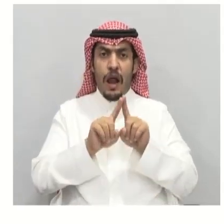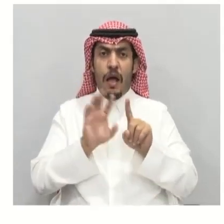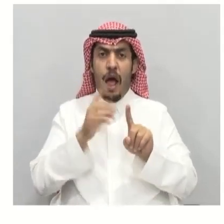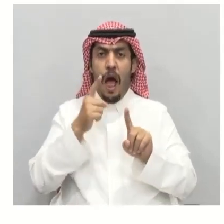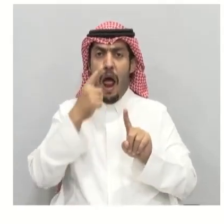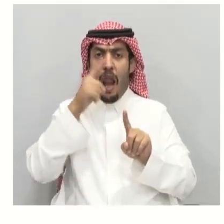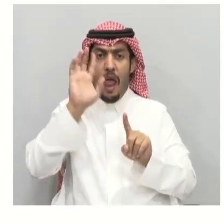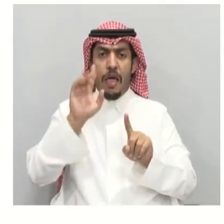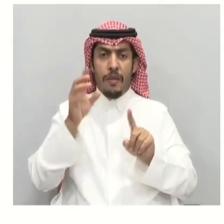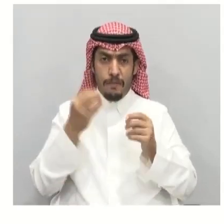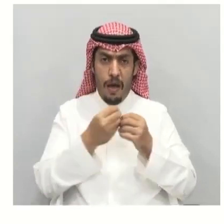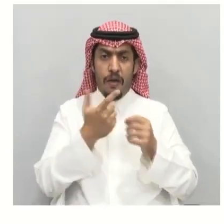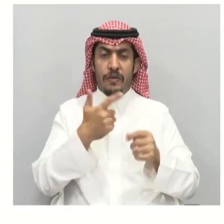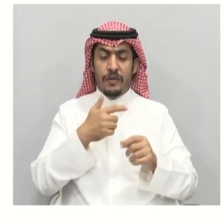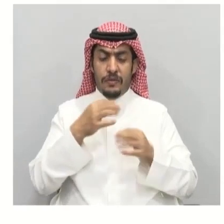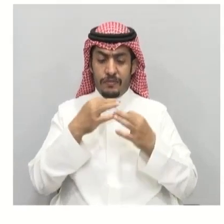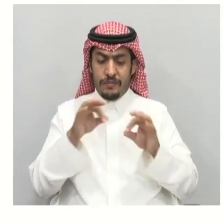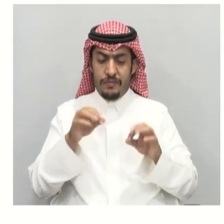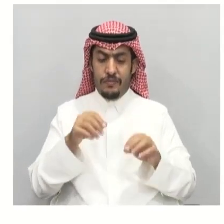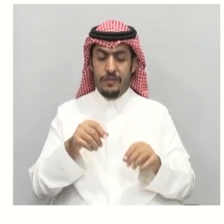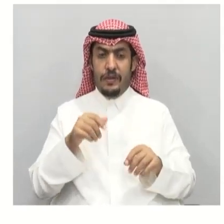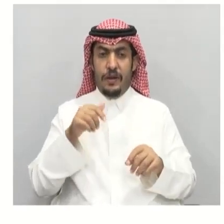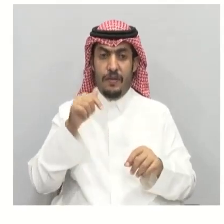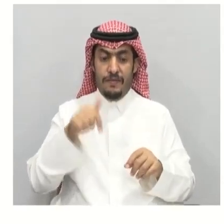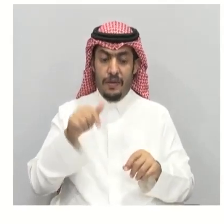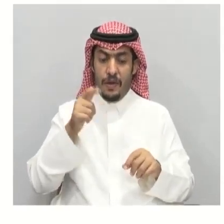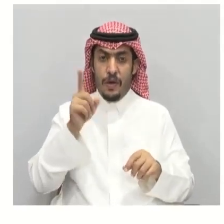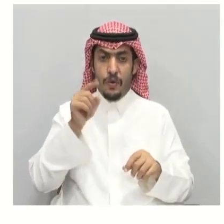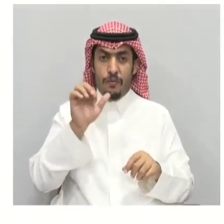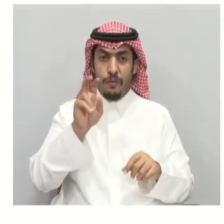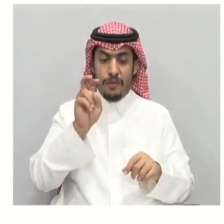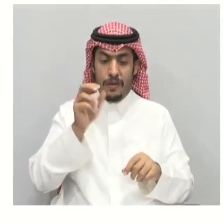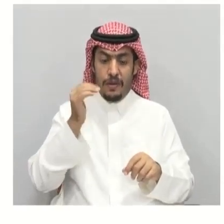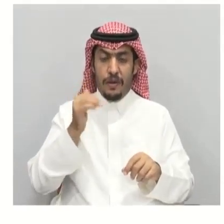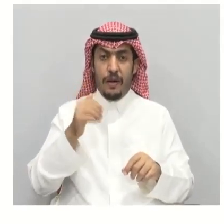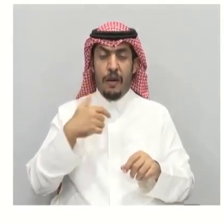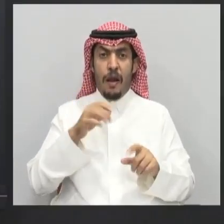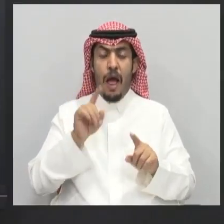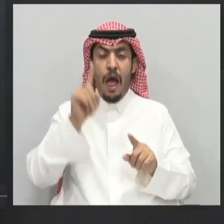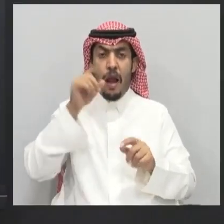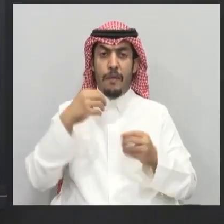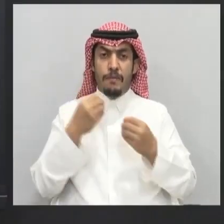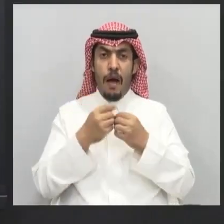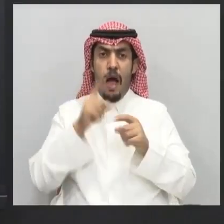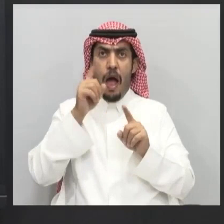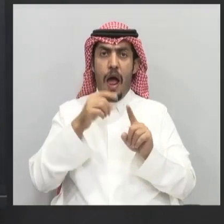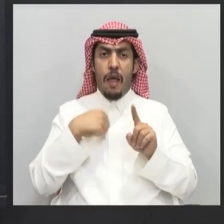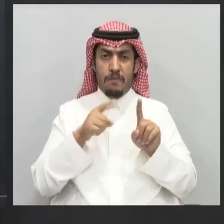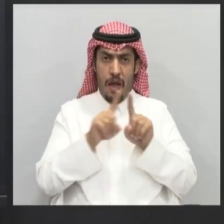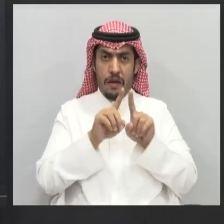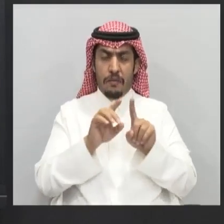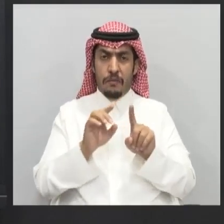ربوبيته واسمائه وصفاته والوهيته فيجعل مع الله سبحانه وتعالى شريك